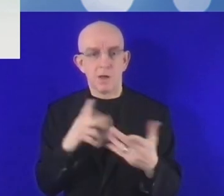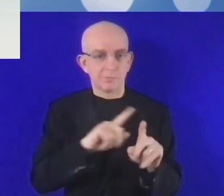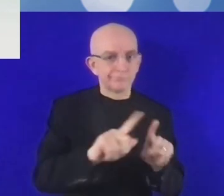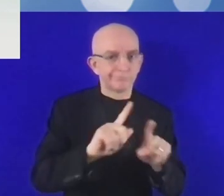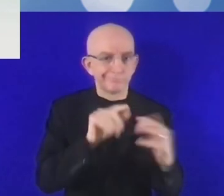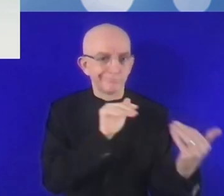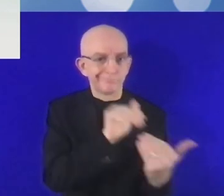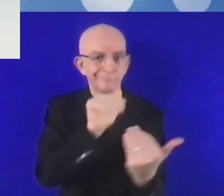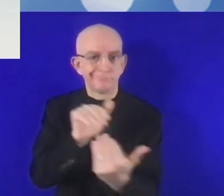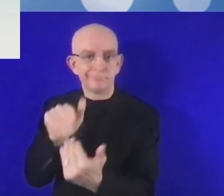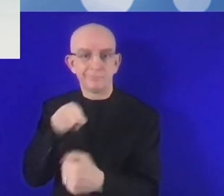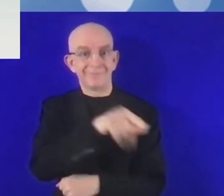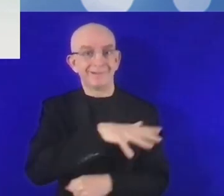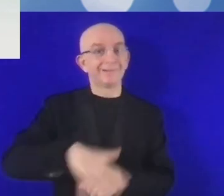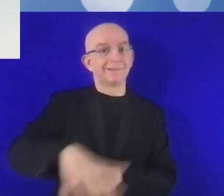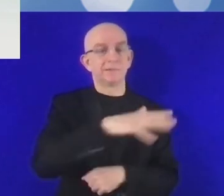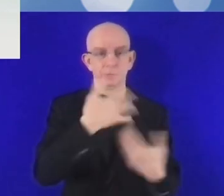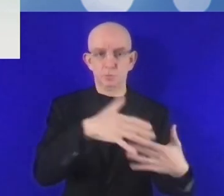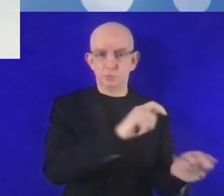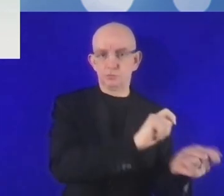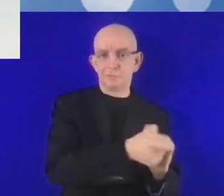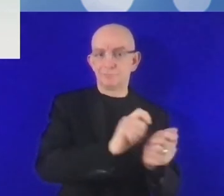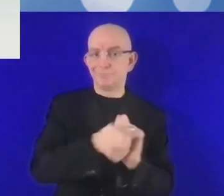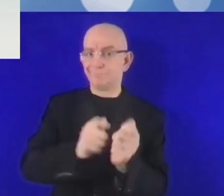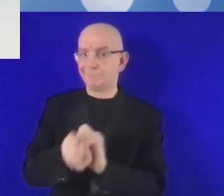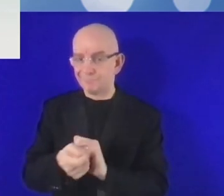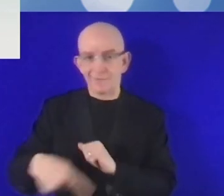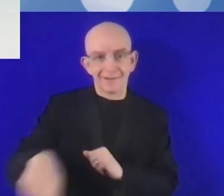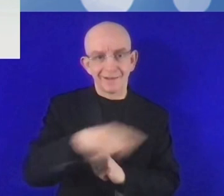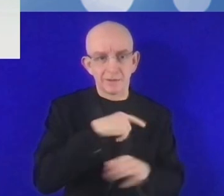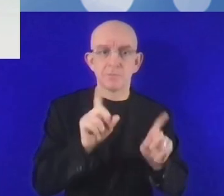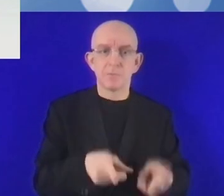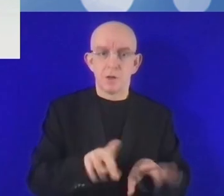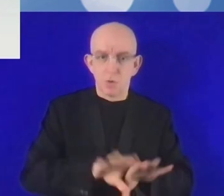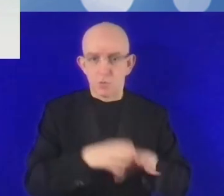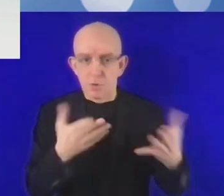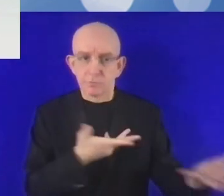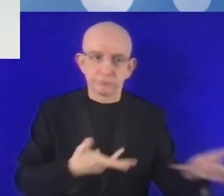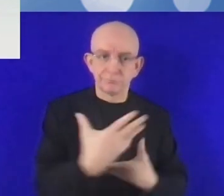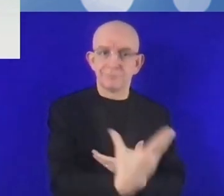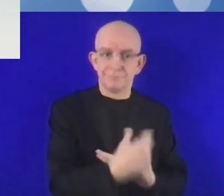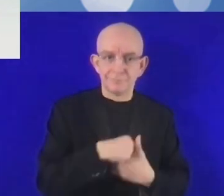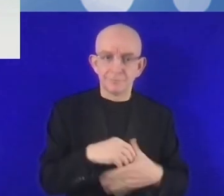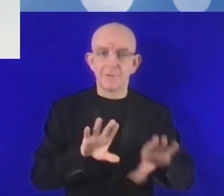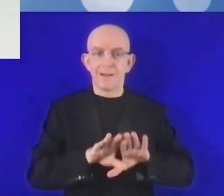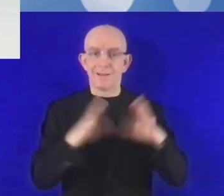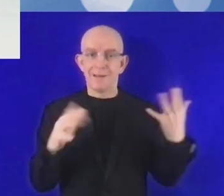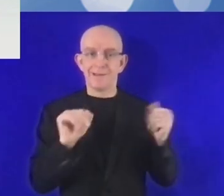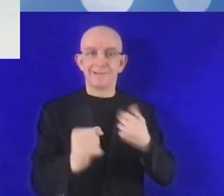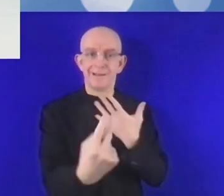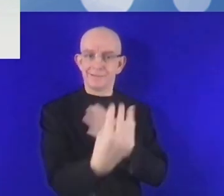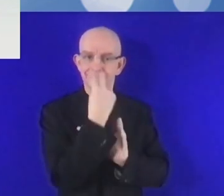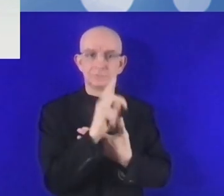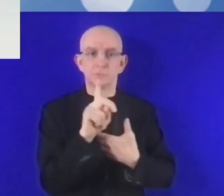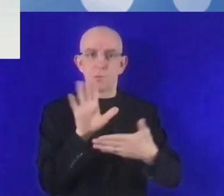можем сотрудничать друг с другом в прозрачной среде. Саммит IGF сам по себе также развивается,